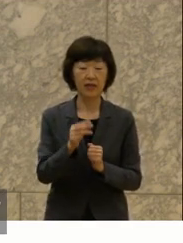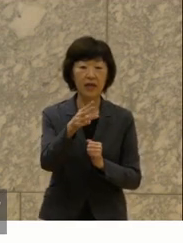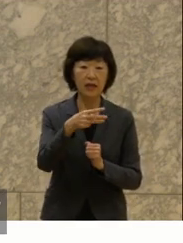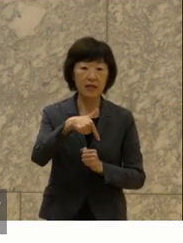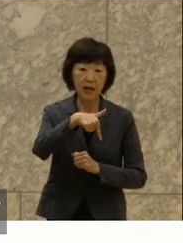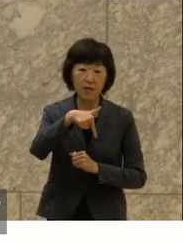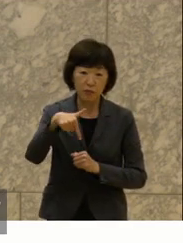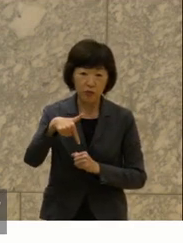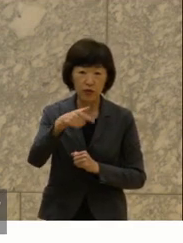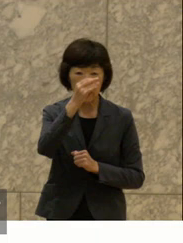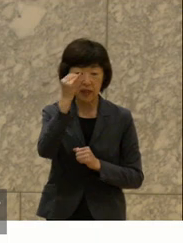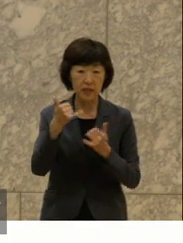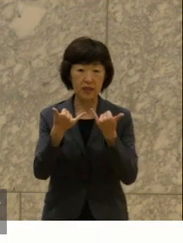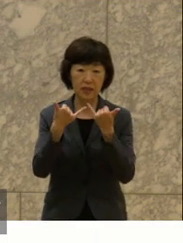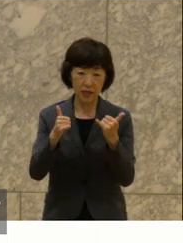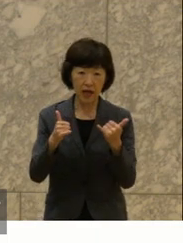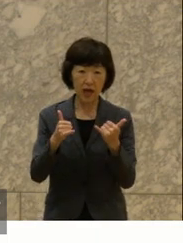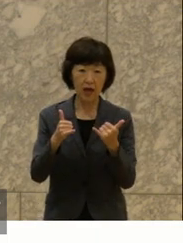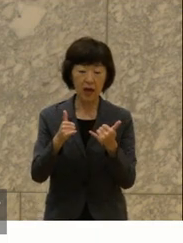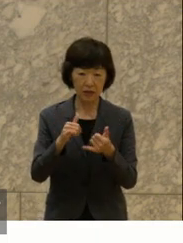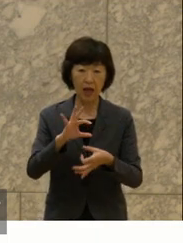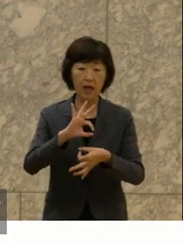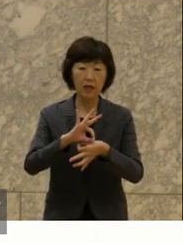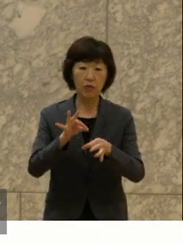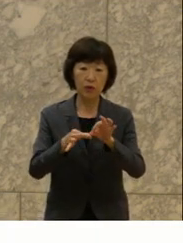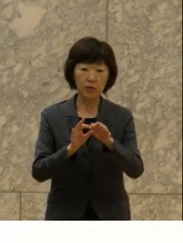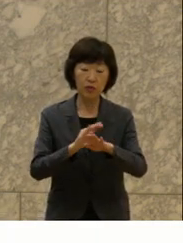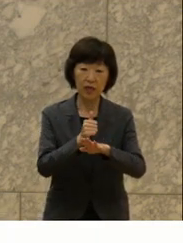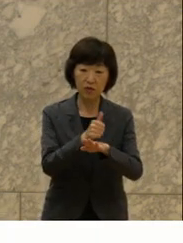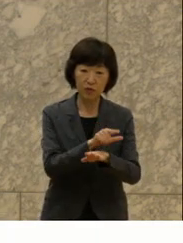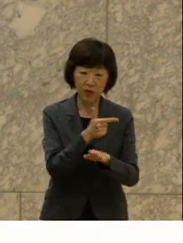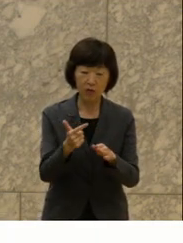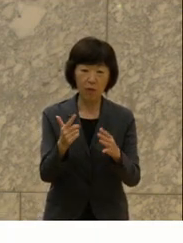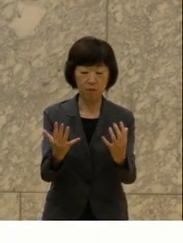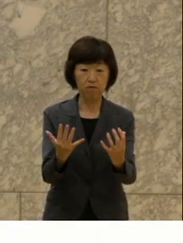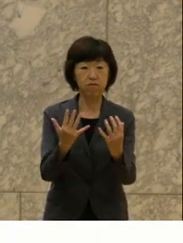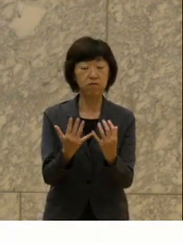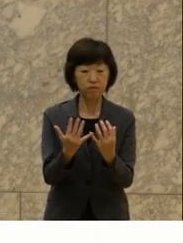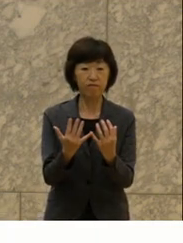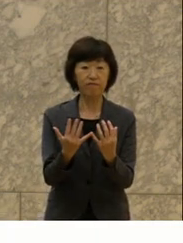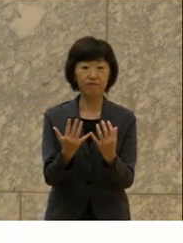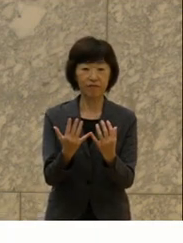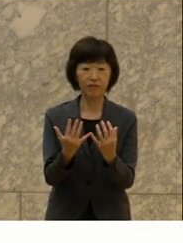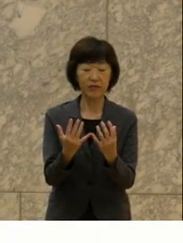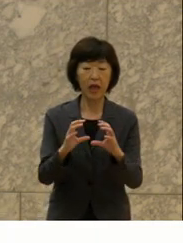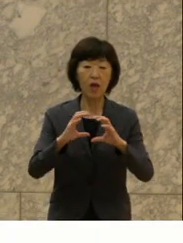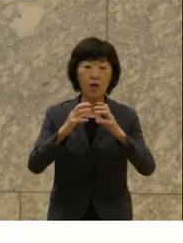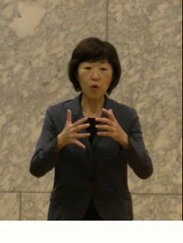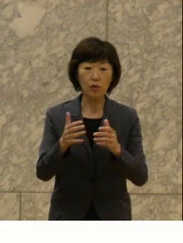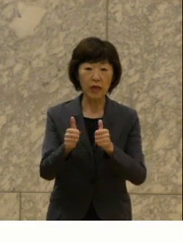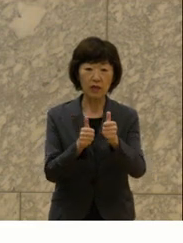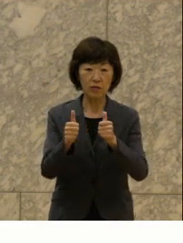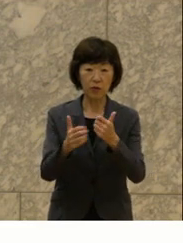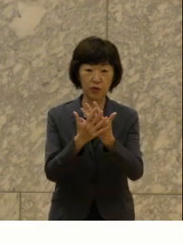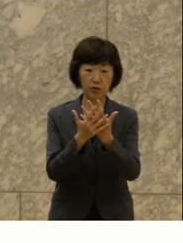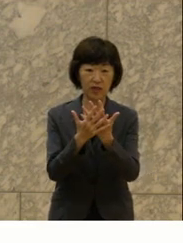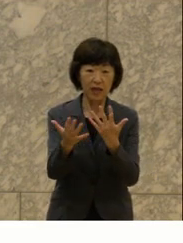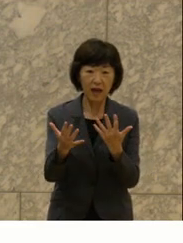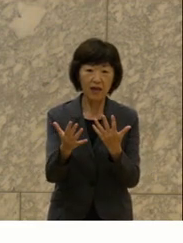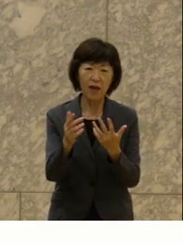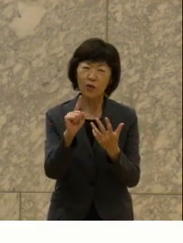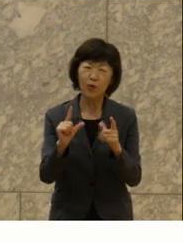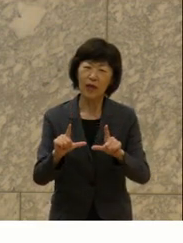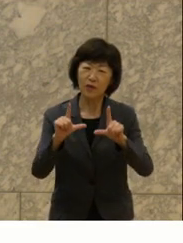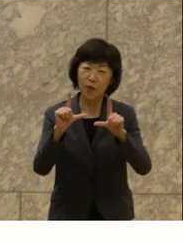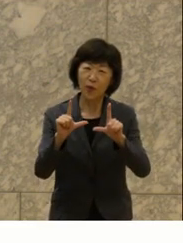有識者やデフリピアンにもご参加いただきまして国際スポーツ大会がどんなことを東京にもたらして